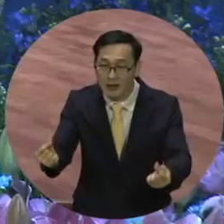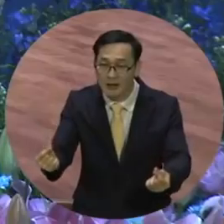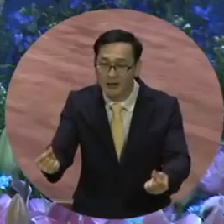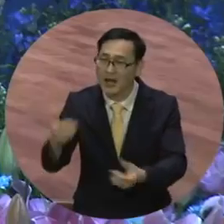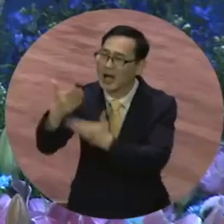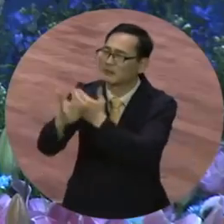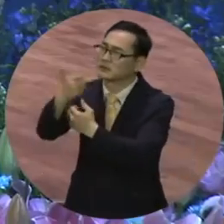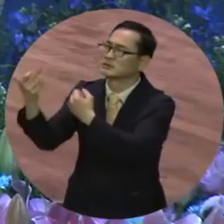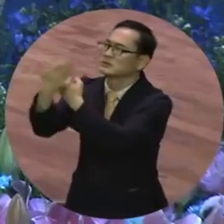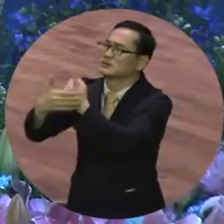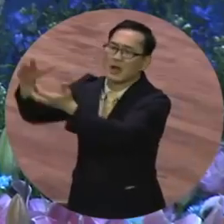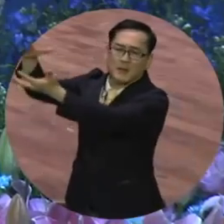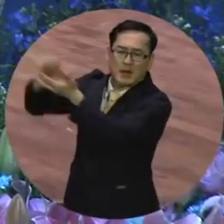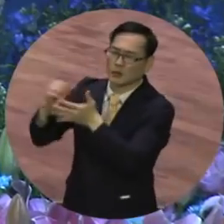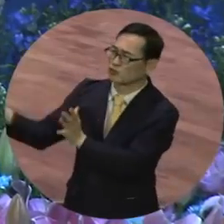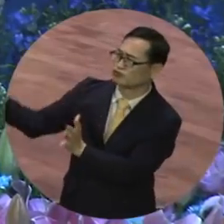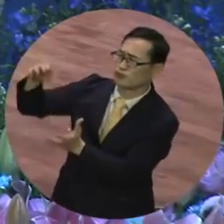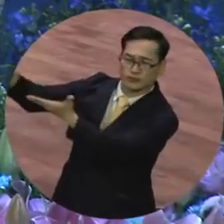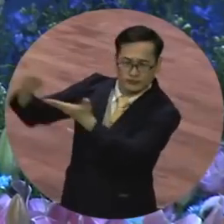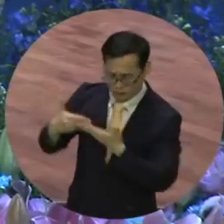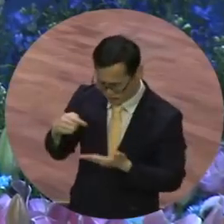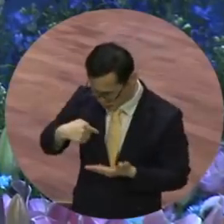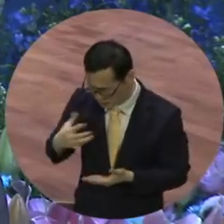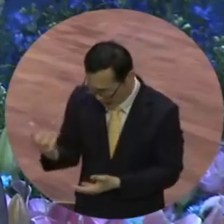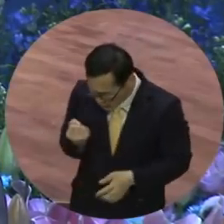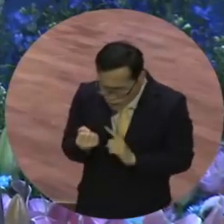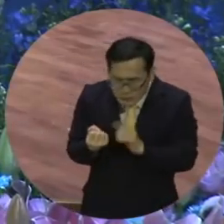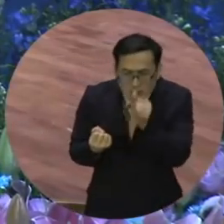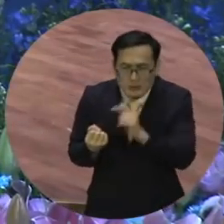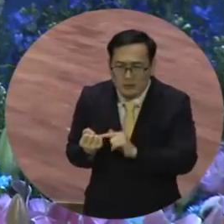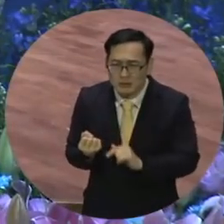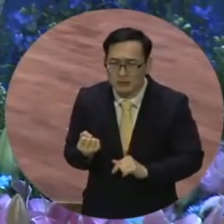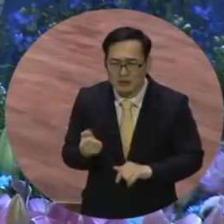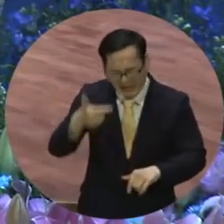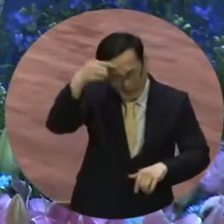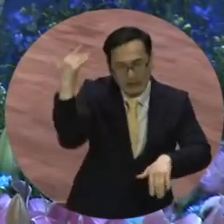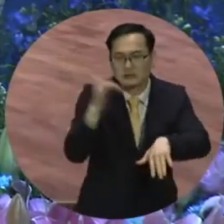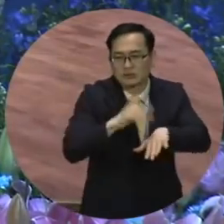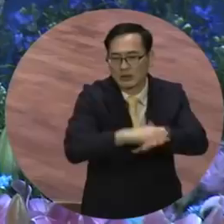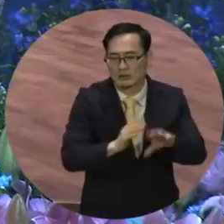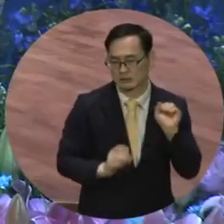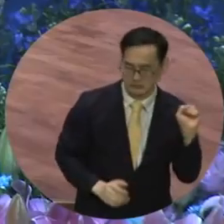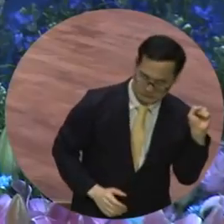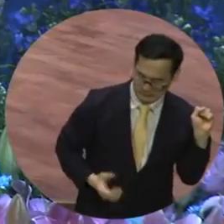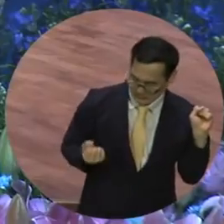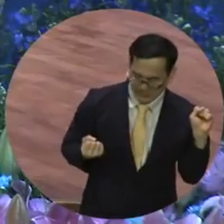어마어마한 하나님이 이 축복을 주어놨는데 옛날에 스타일을 갖춰가지고